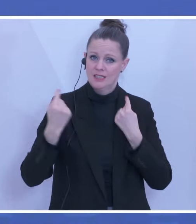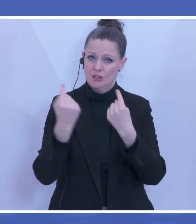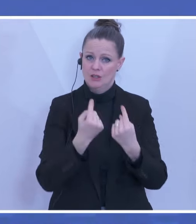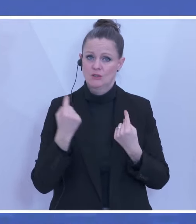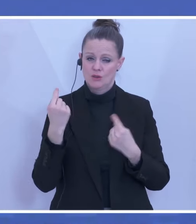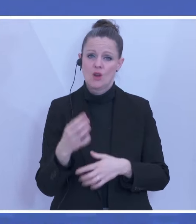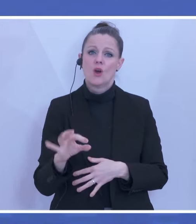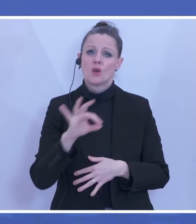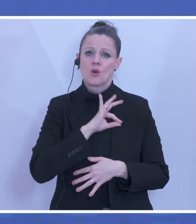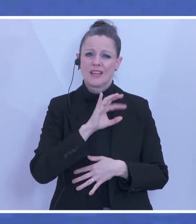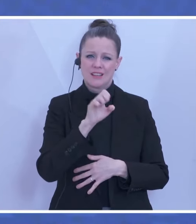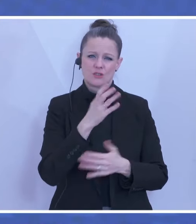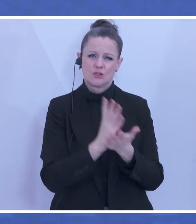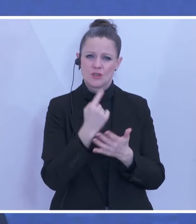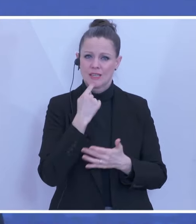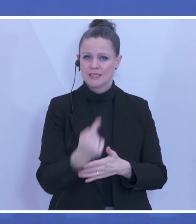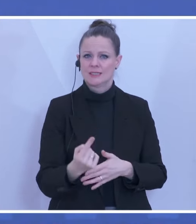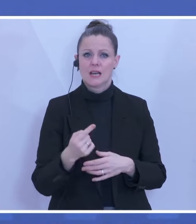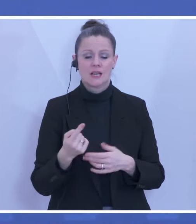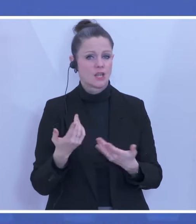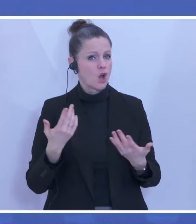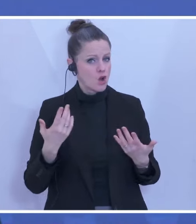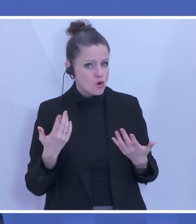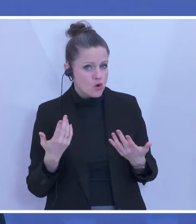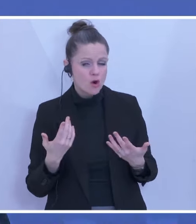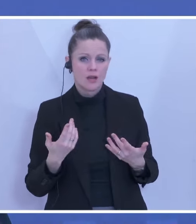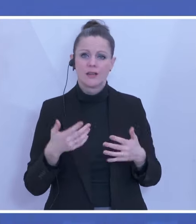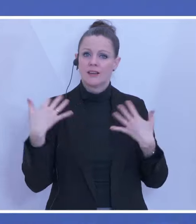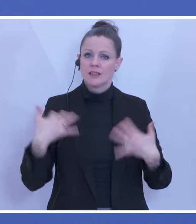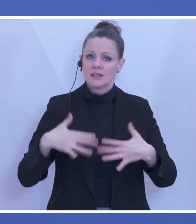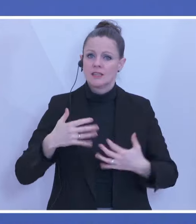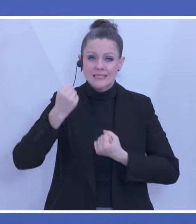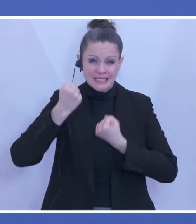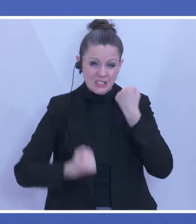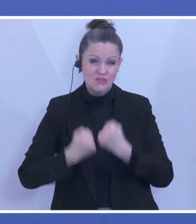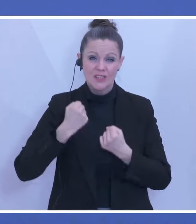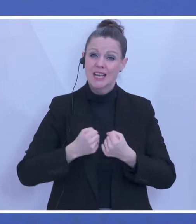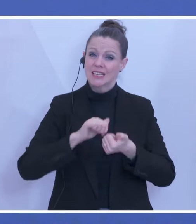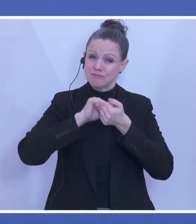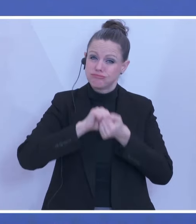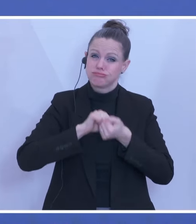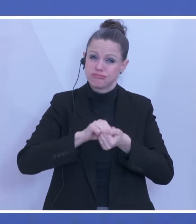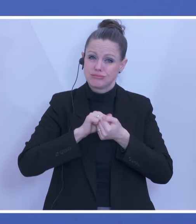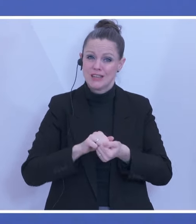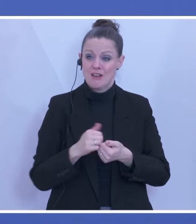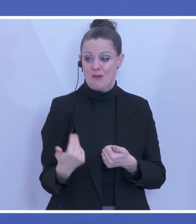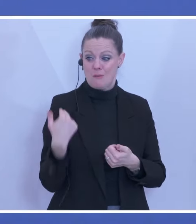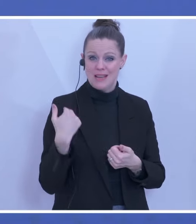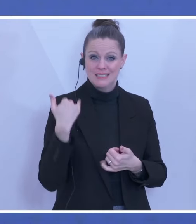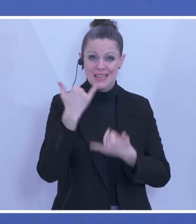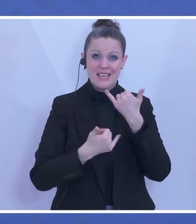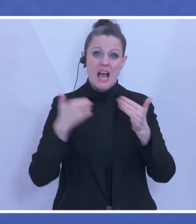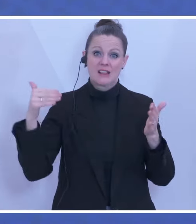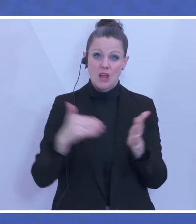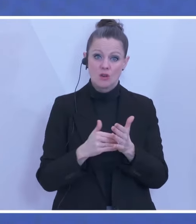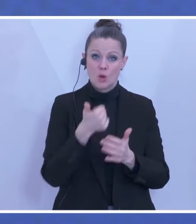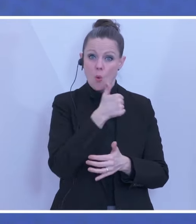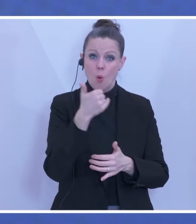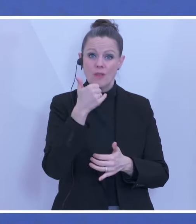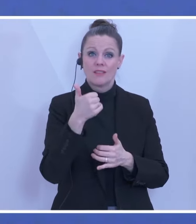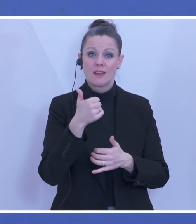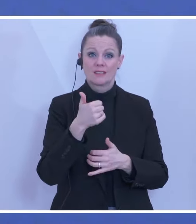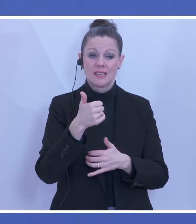pathetischer sagen würde, könnte man sagen, da ist was und es mutet auch so an aus dem vorigen Jahrtausend, ist 100 Jahre alt